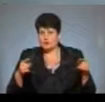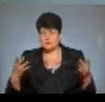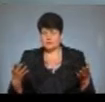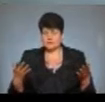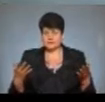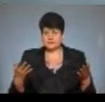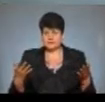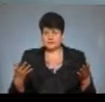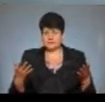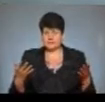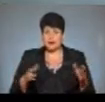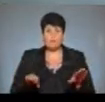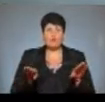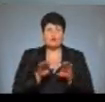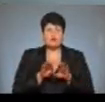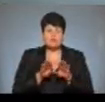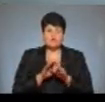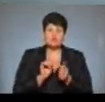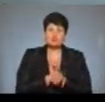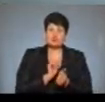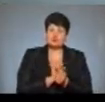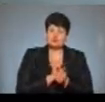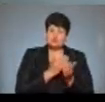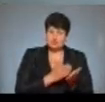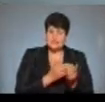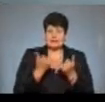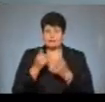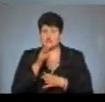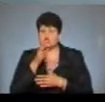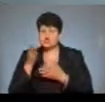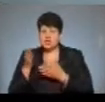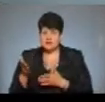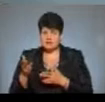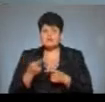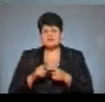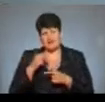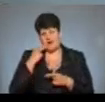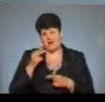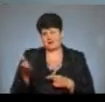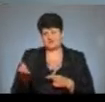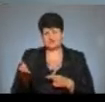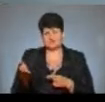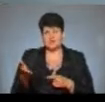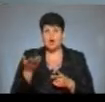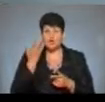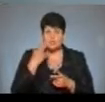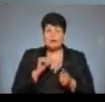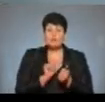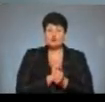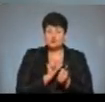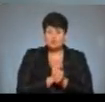Звичайно, порівнюючи посуха і теперішній час, звичайно, що це краще. Тому що як